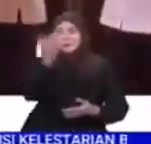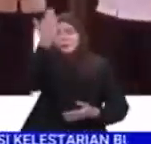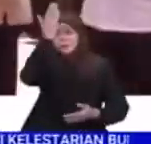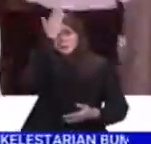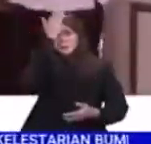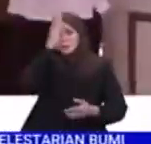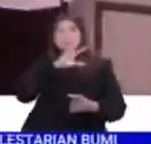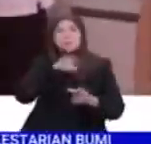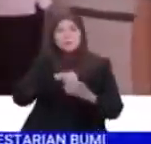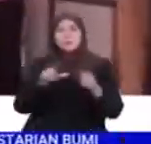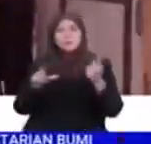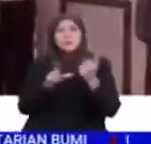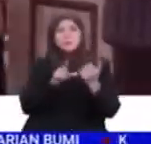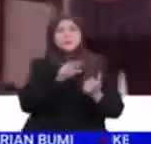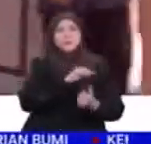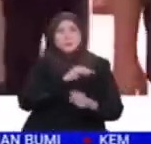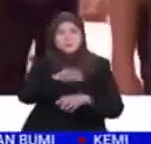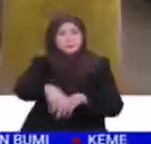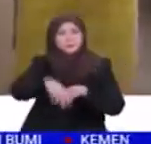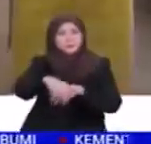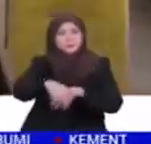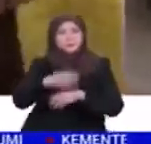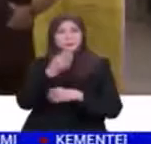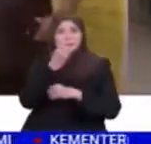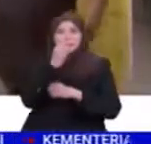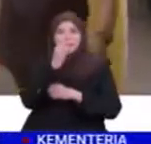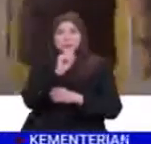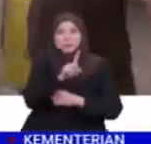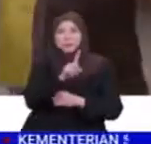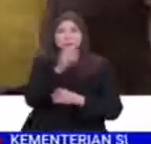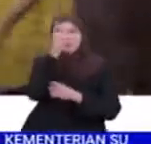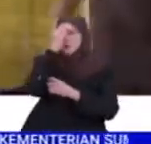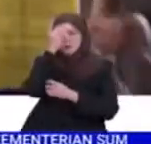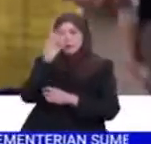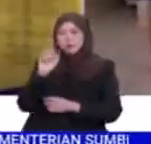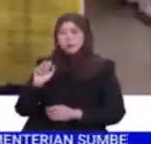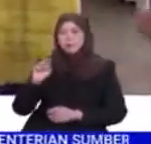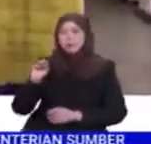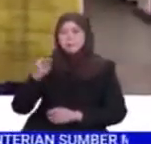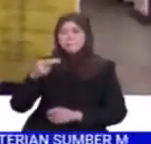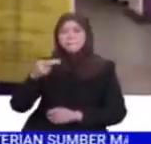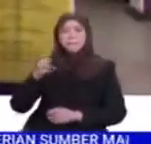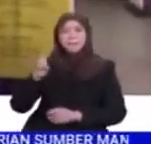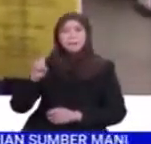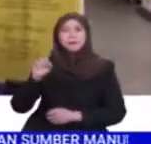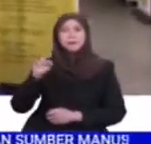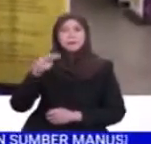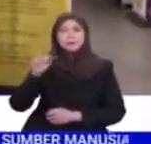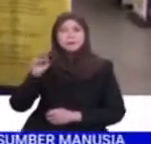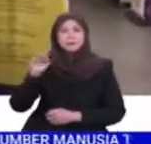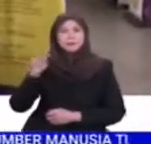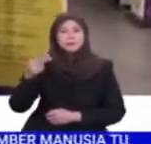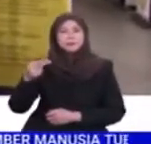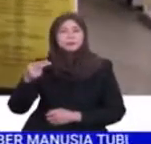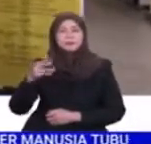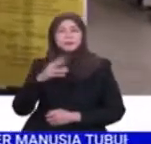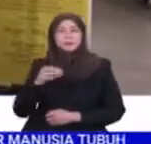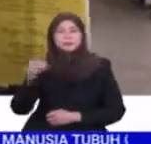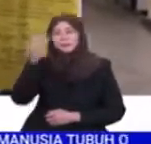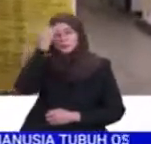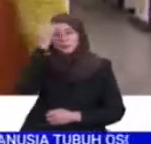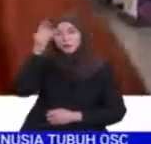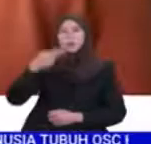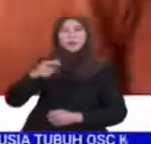termasuklah timbalan Menteri pertanian dan industri makanan Rp100 Mad Hamzah move tinebihna kedatuan dulhalim